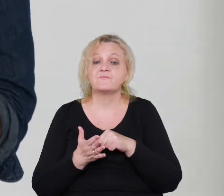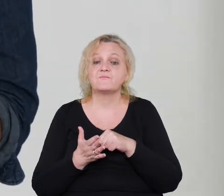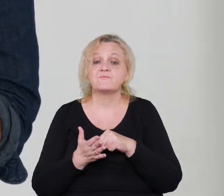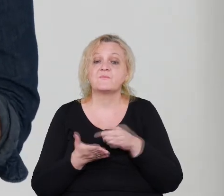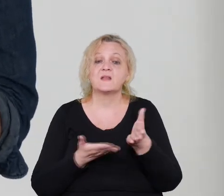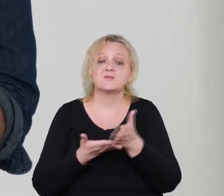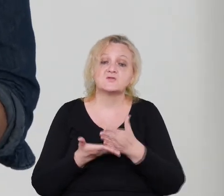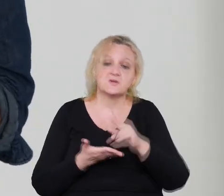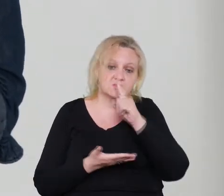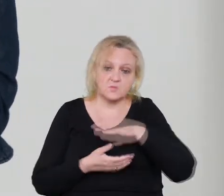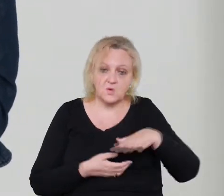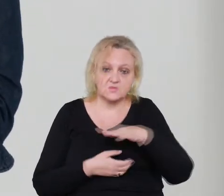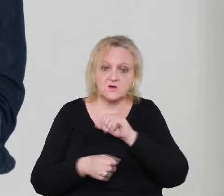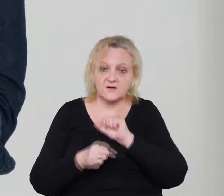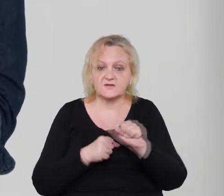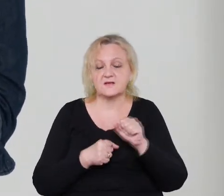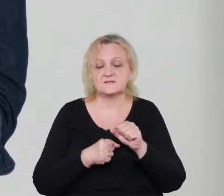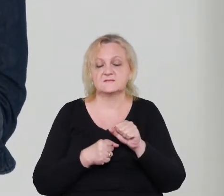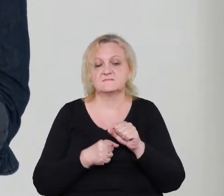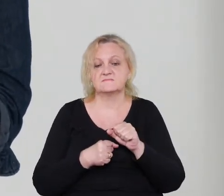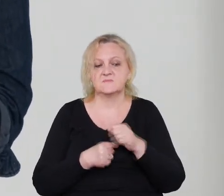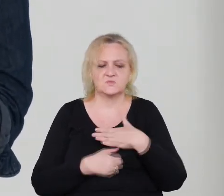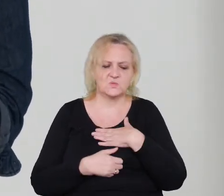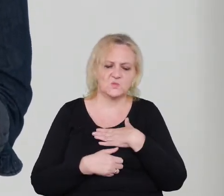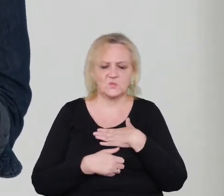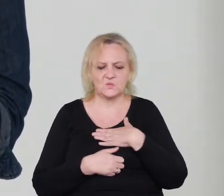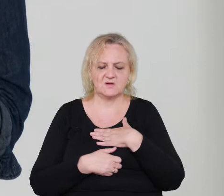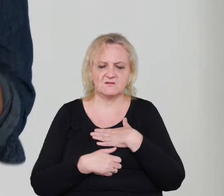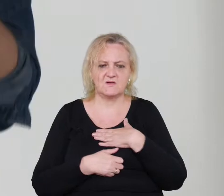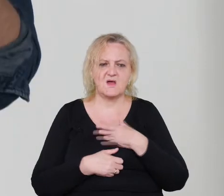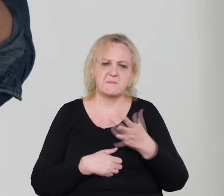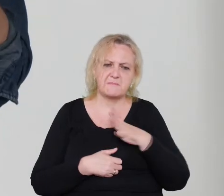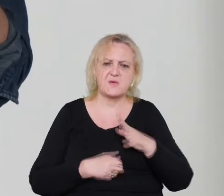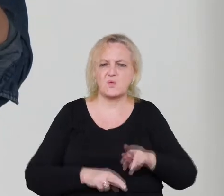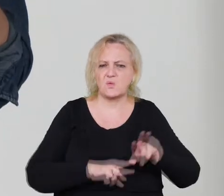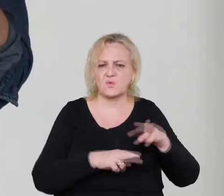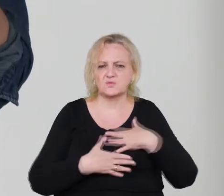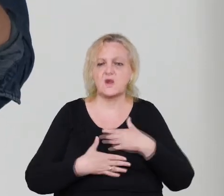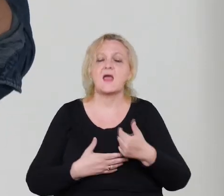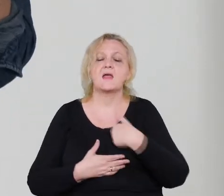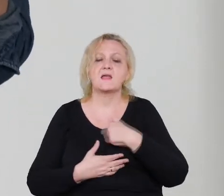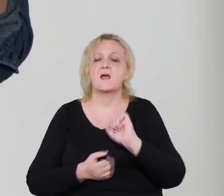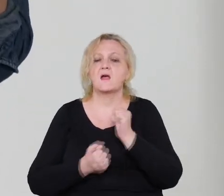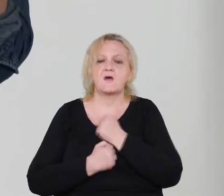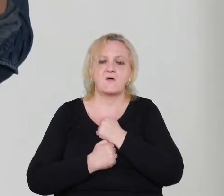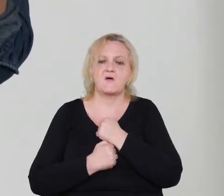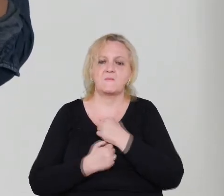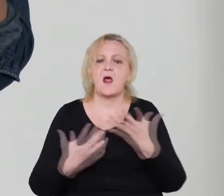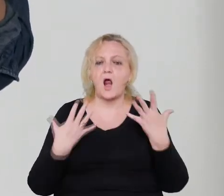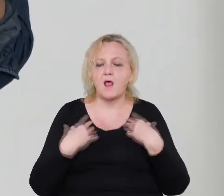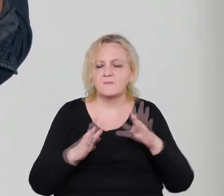części naszego społeczeństwa jestem taki postkolonialny wymiar ja osobiście jakkolwiek na przykład kocham elfów